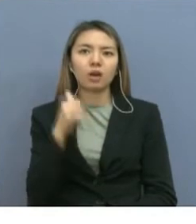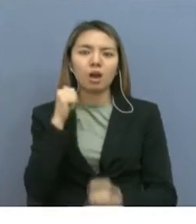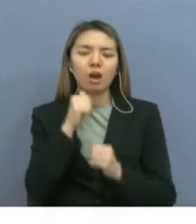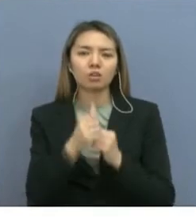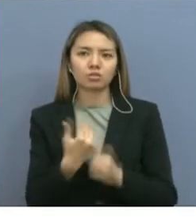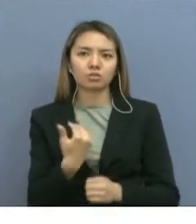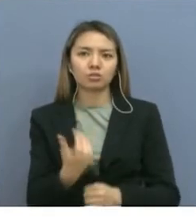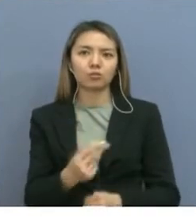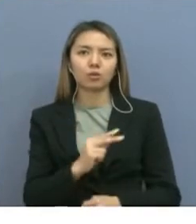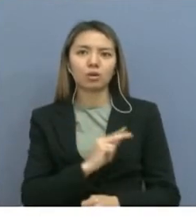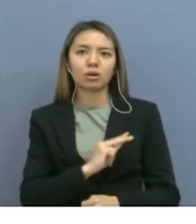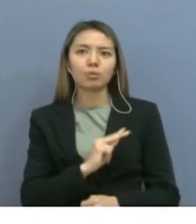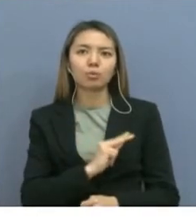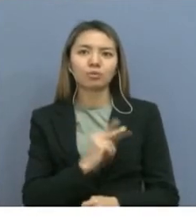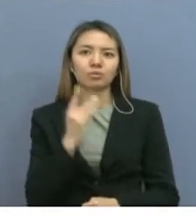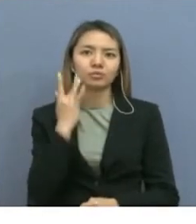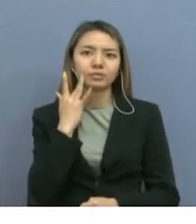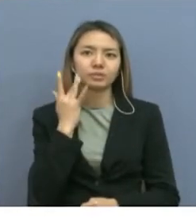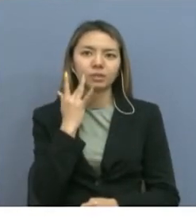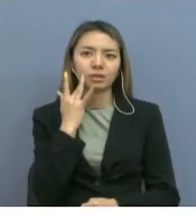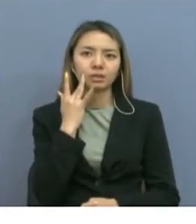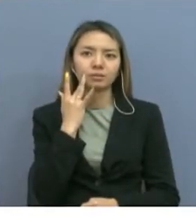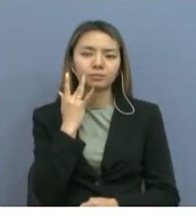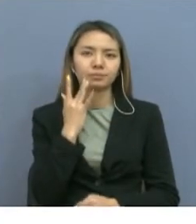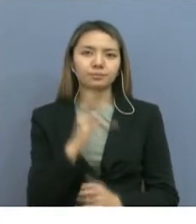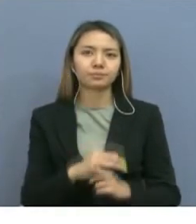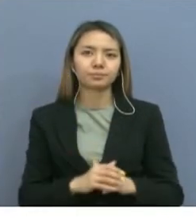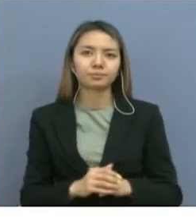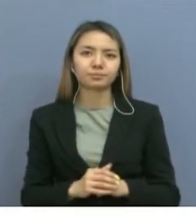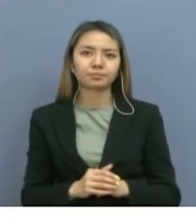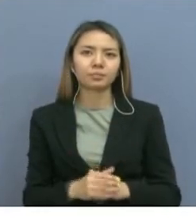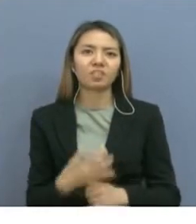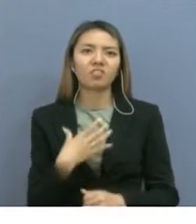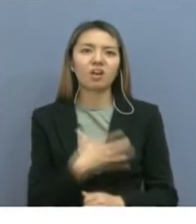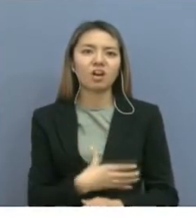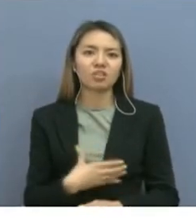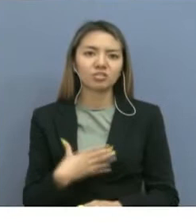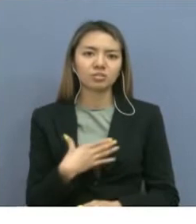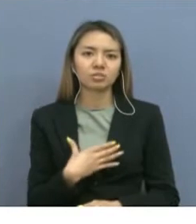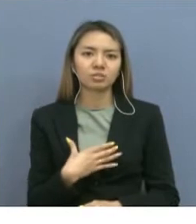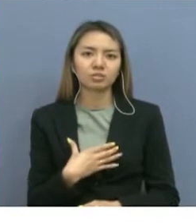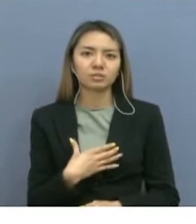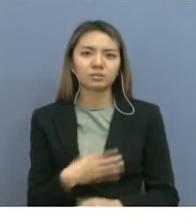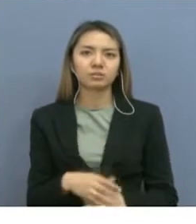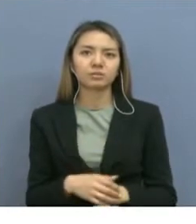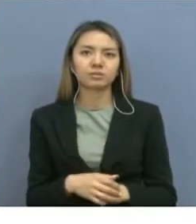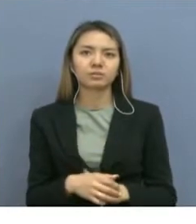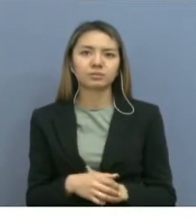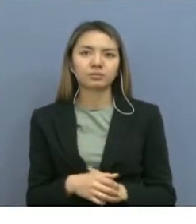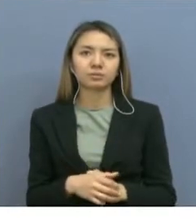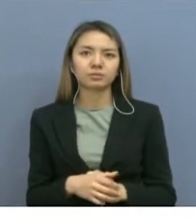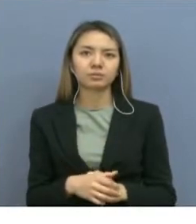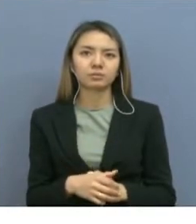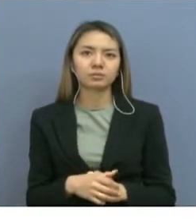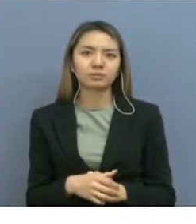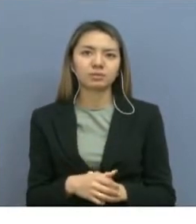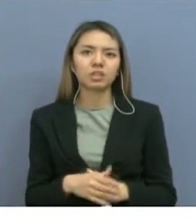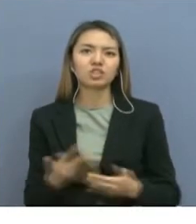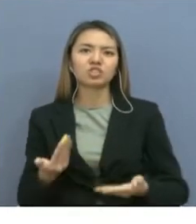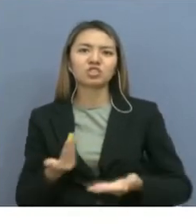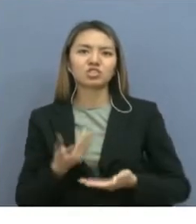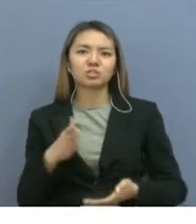бәрі өте сондай қасиетті, ғұмыры қамшының сабындай қысқа